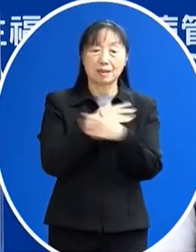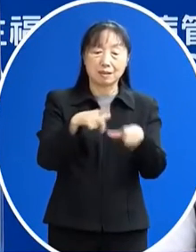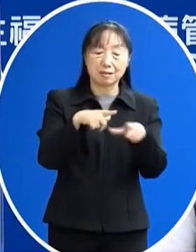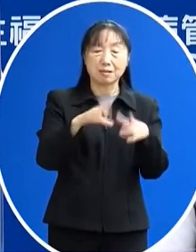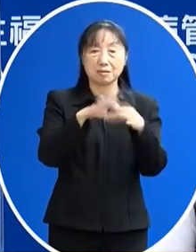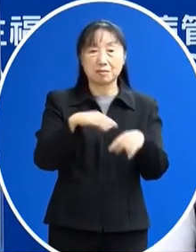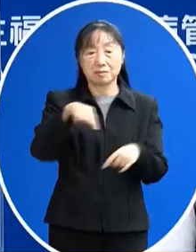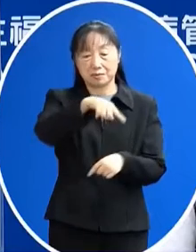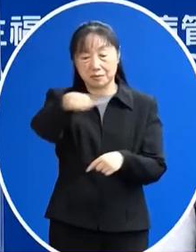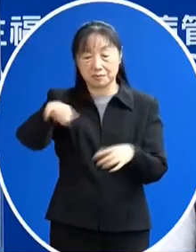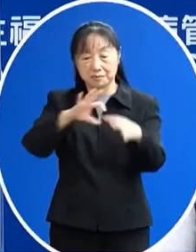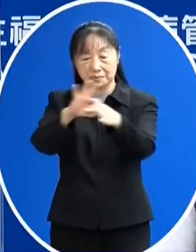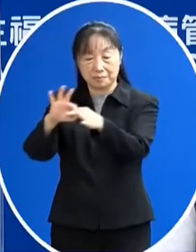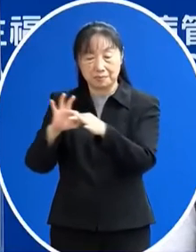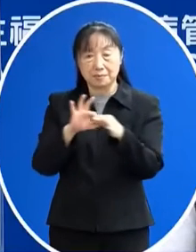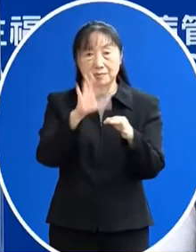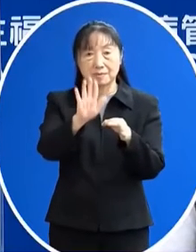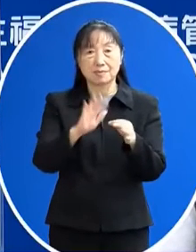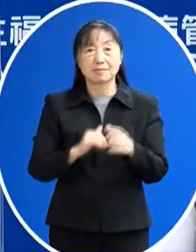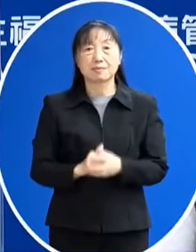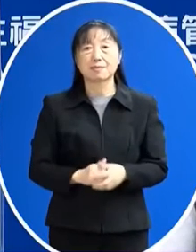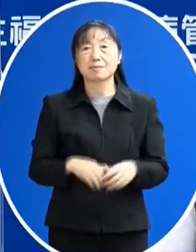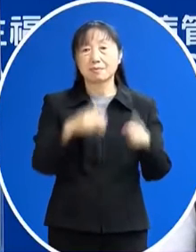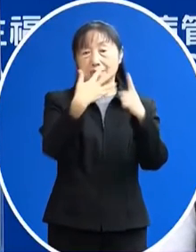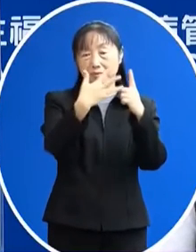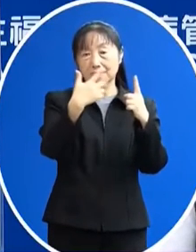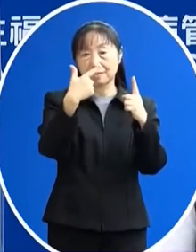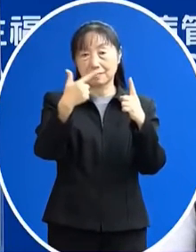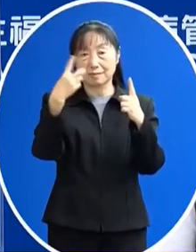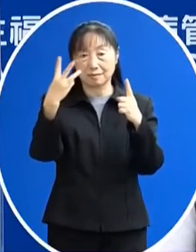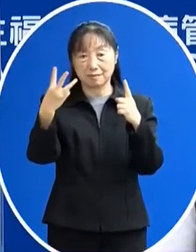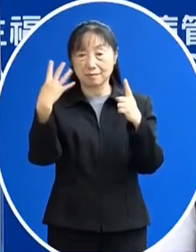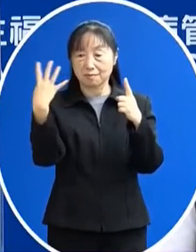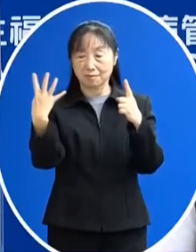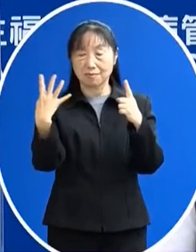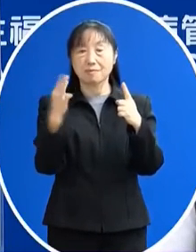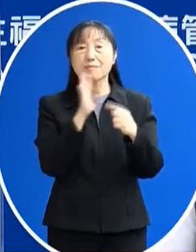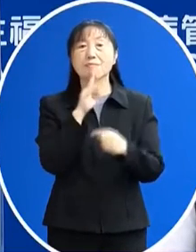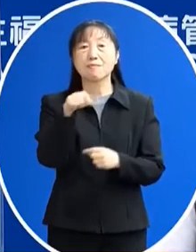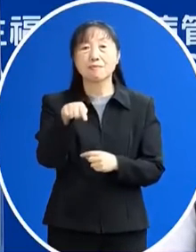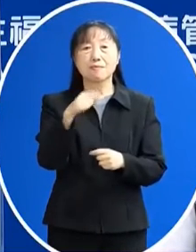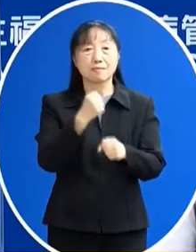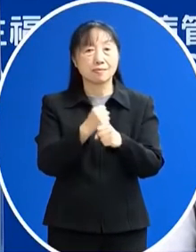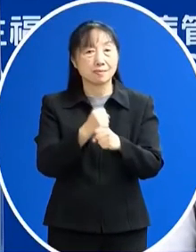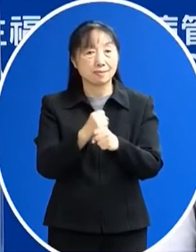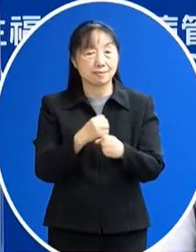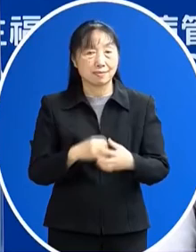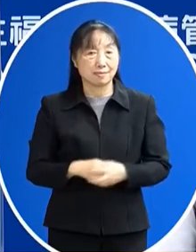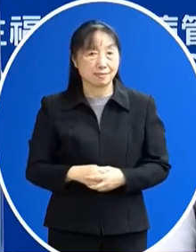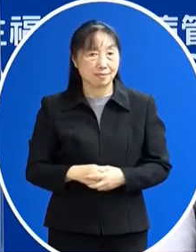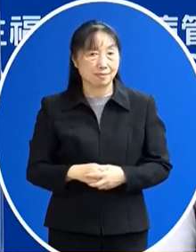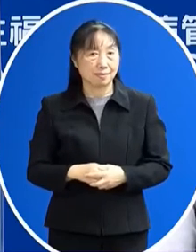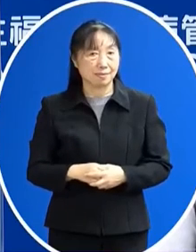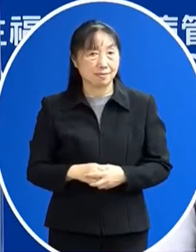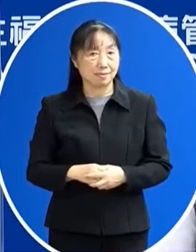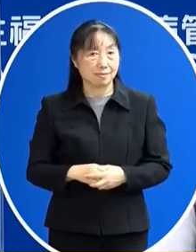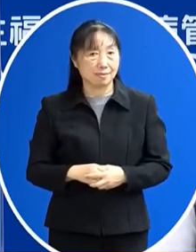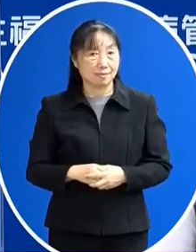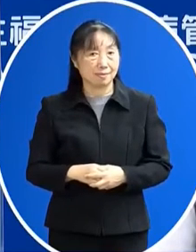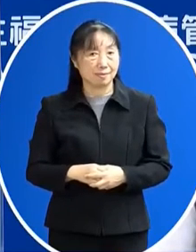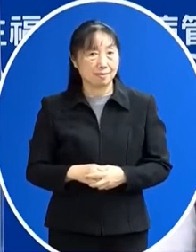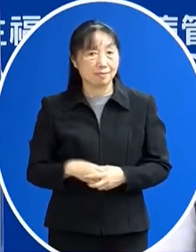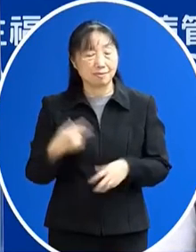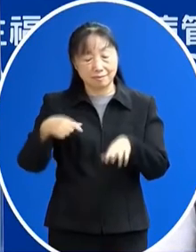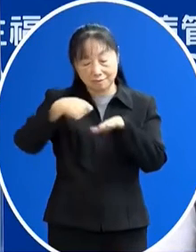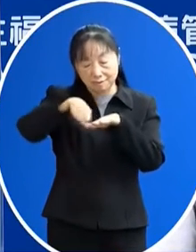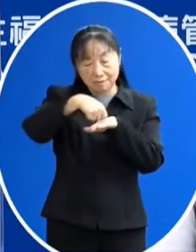性。那他家里面的18634有从事这个相对的一个